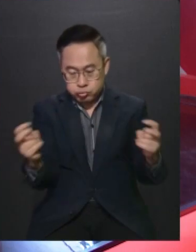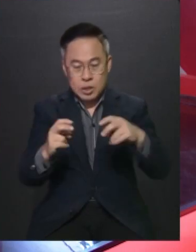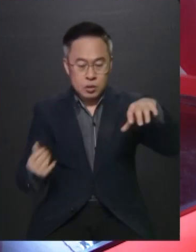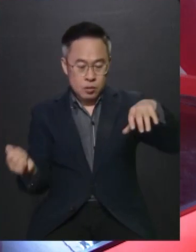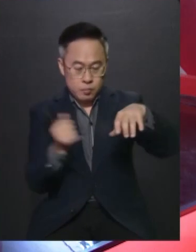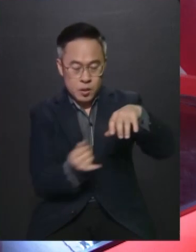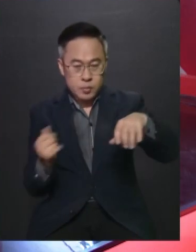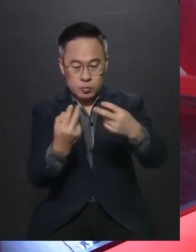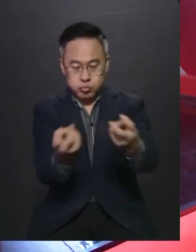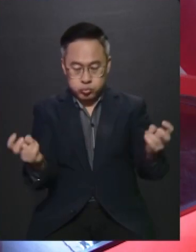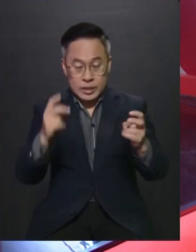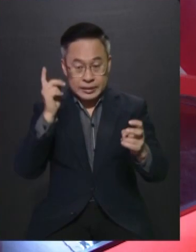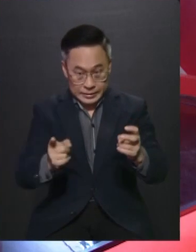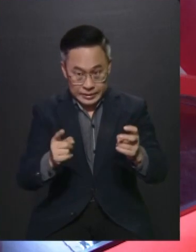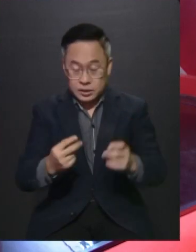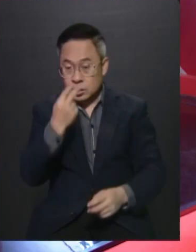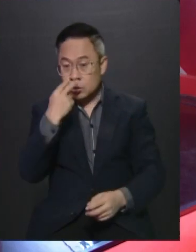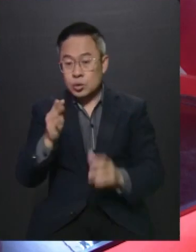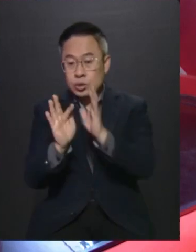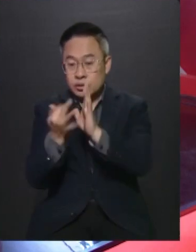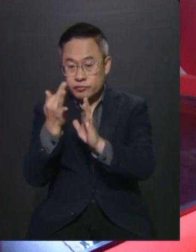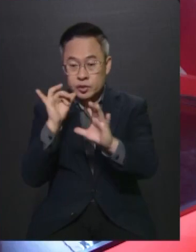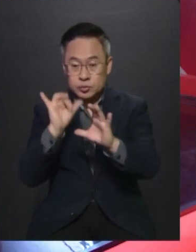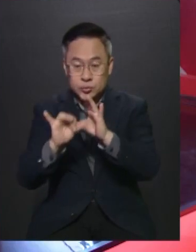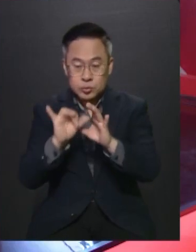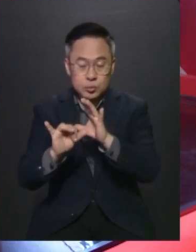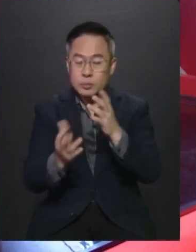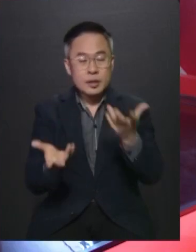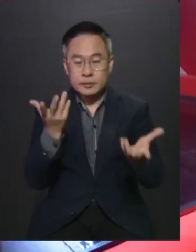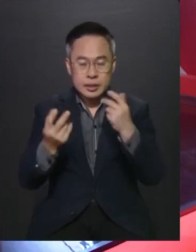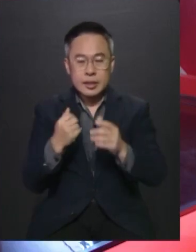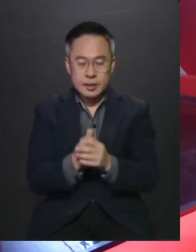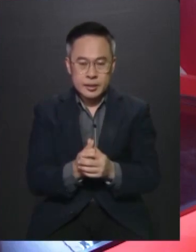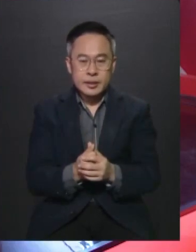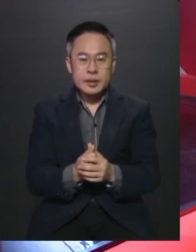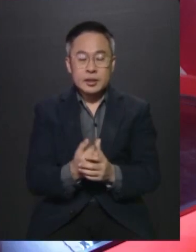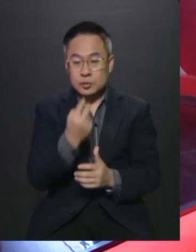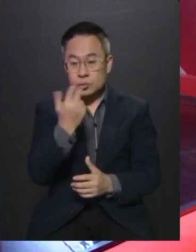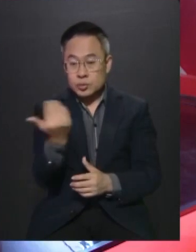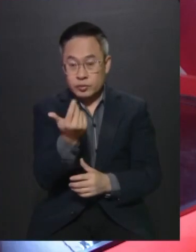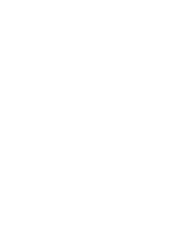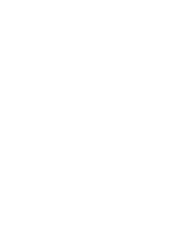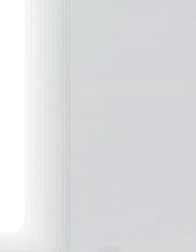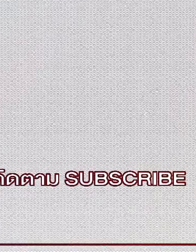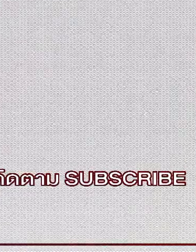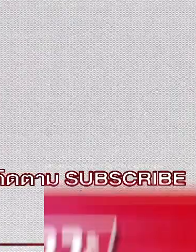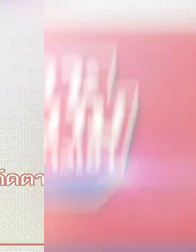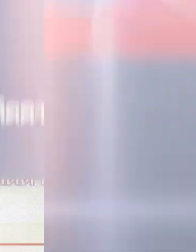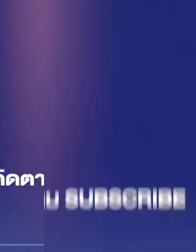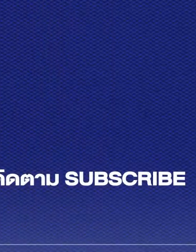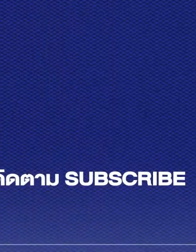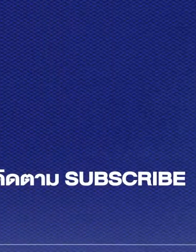ก็อย่าลืมนะคะแอปพลิเคชัน T SP 7รวมไปถึงหน้าจอของเราก็ถ่ายทอดสดให้คุณผู้ชมได้ติดตามกันเป็นประจำอย่างแน่นอนนะ